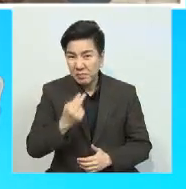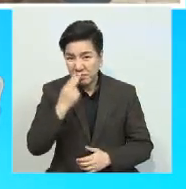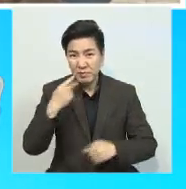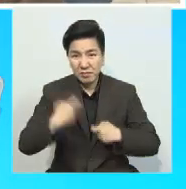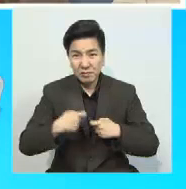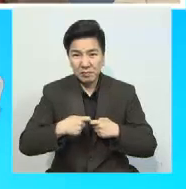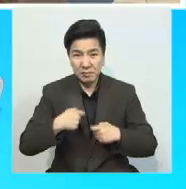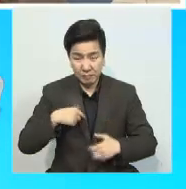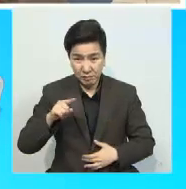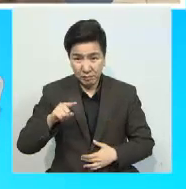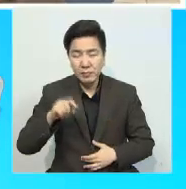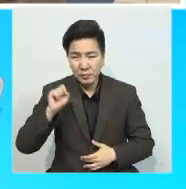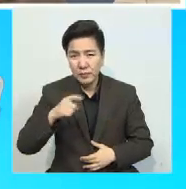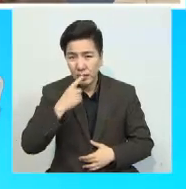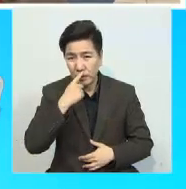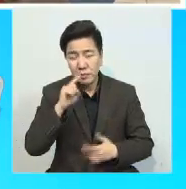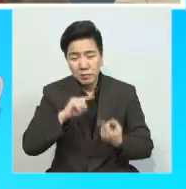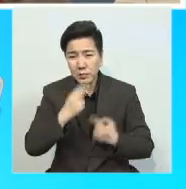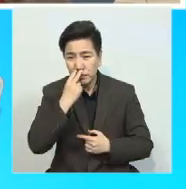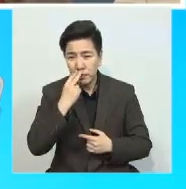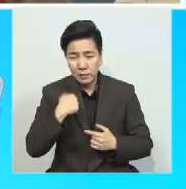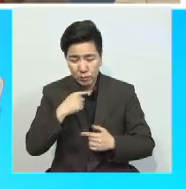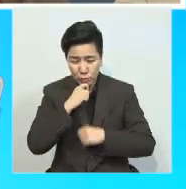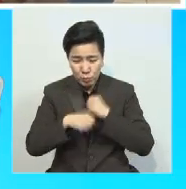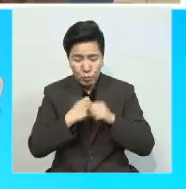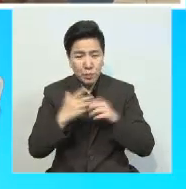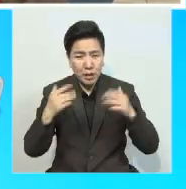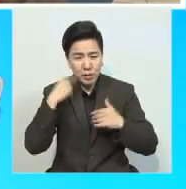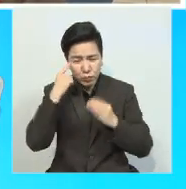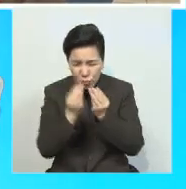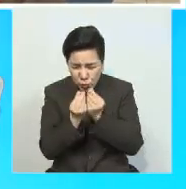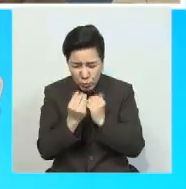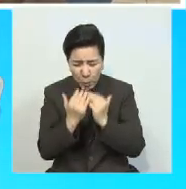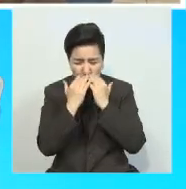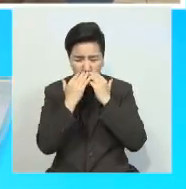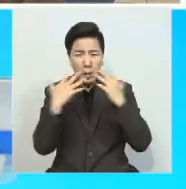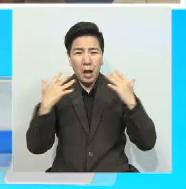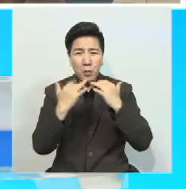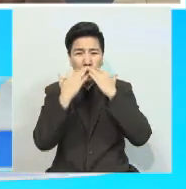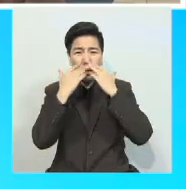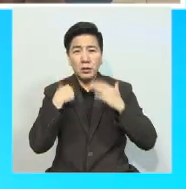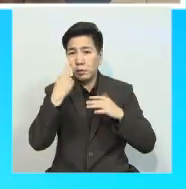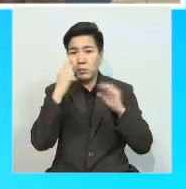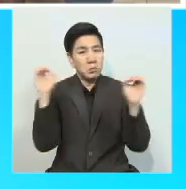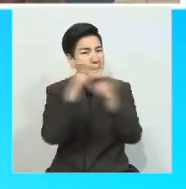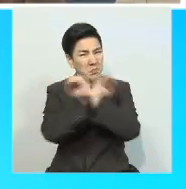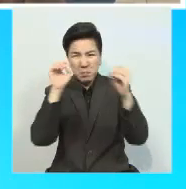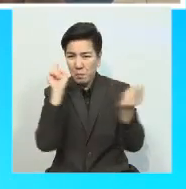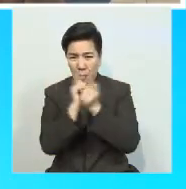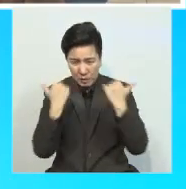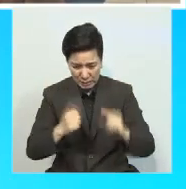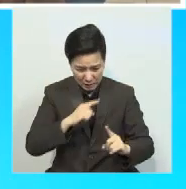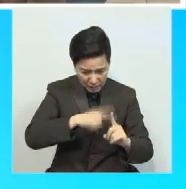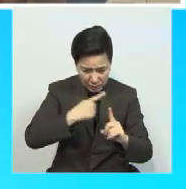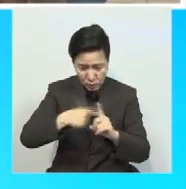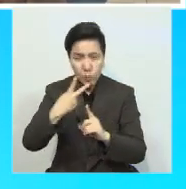ฝุ่นมันเยอะมาก ก็มันก็เกี่ยวก็ผมมีอายุมากแล้วหรือว่าเป็นฝุ่นที่ฝุ่นมันเยอะแต่ผมไม่เคยเจอนะเพิ่งมาเจอได้เดือน